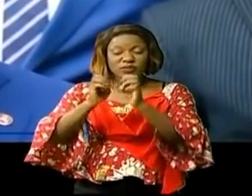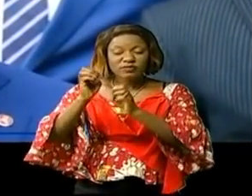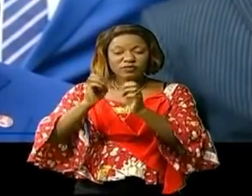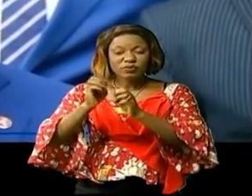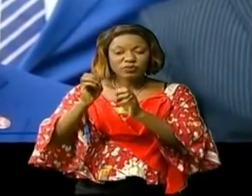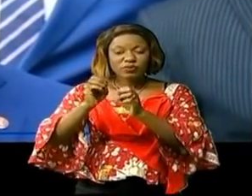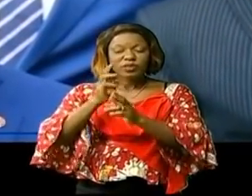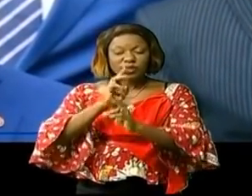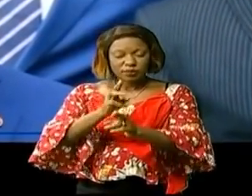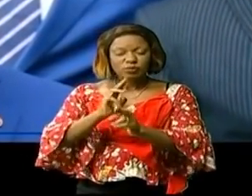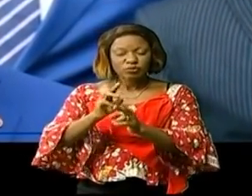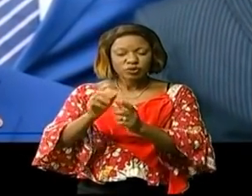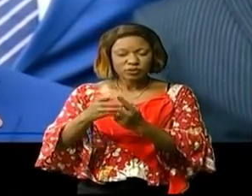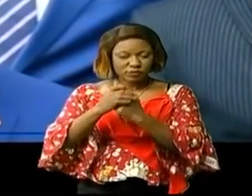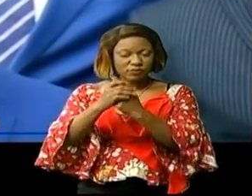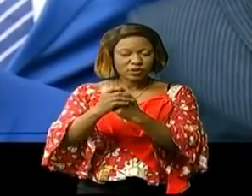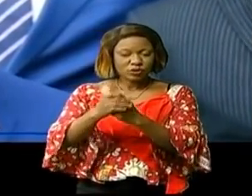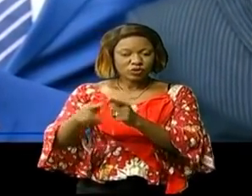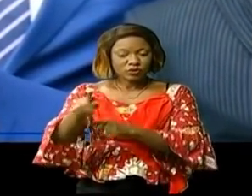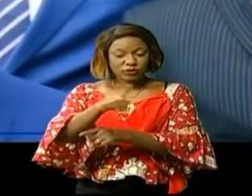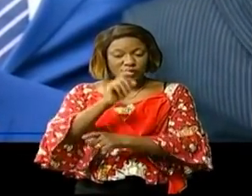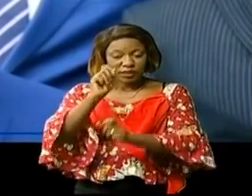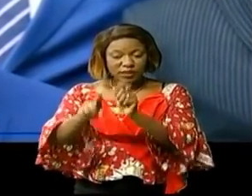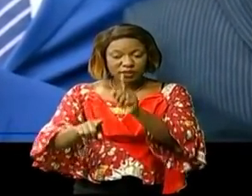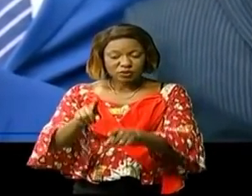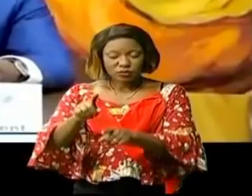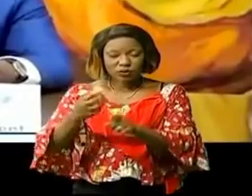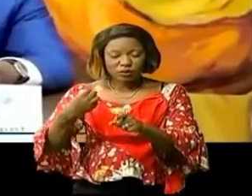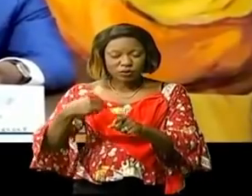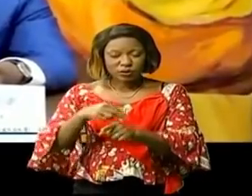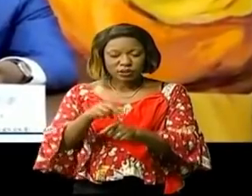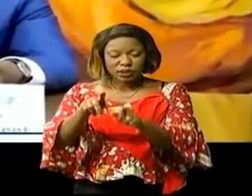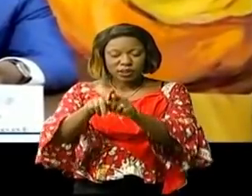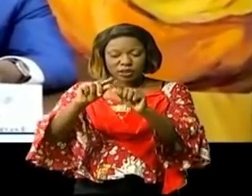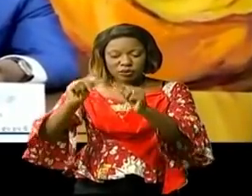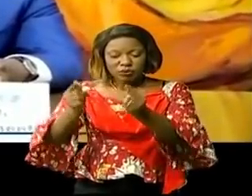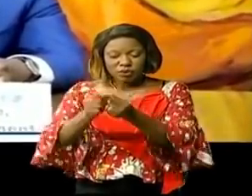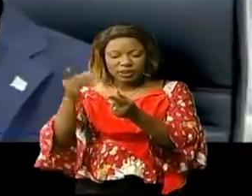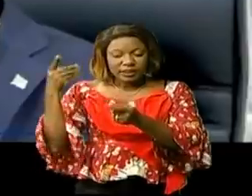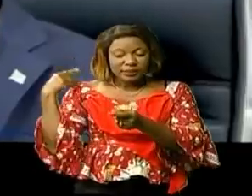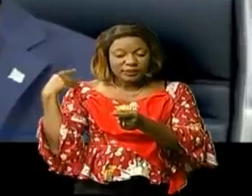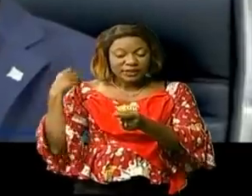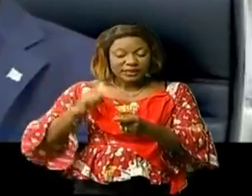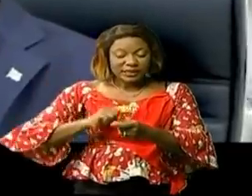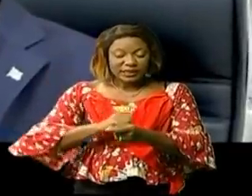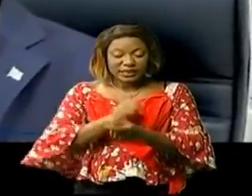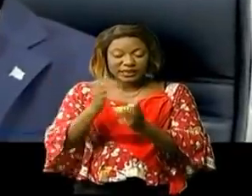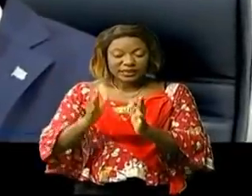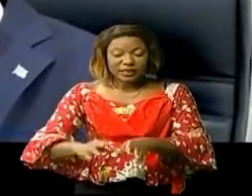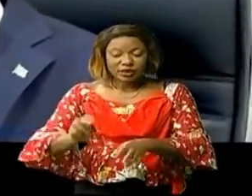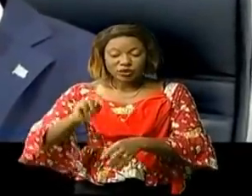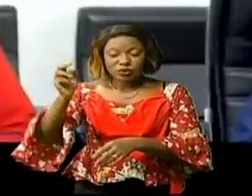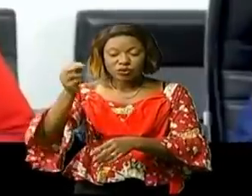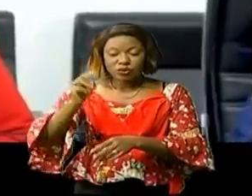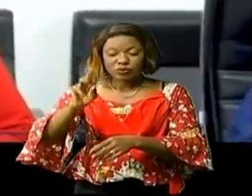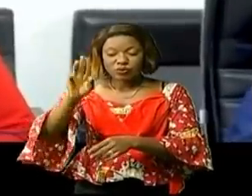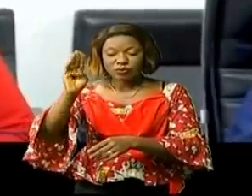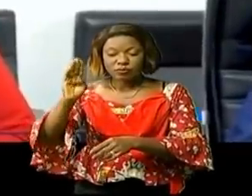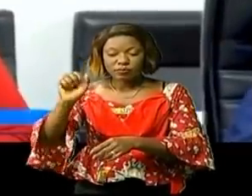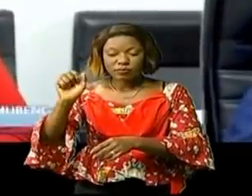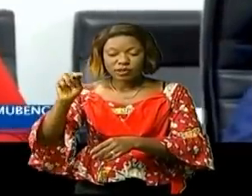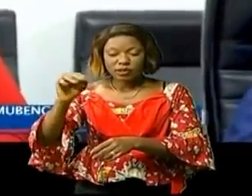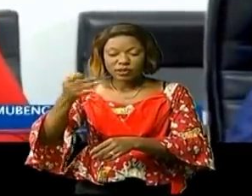de réponse par rapport aux différentes questions que nous lui avons posées. Le caucus des députés et sénateurs du Nord-Oubangui est sorti de la